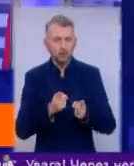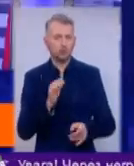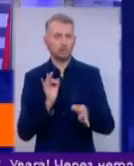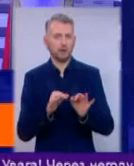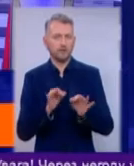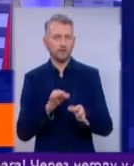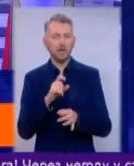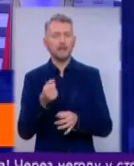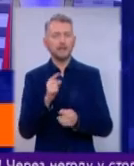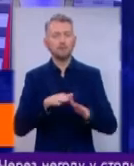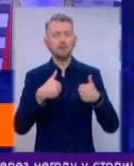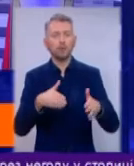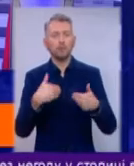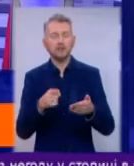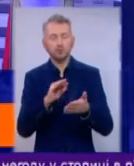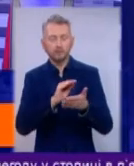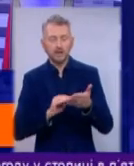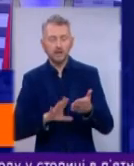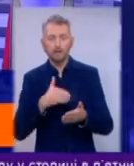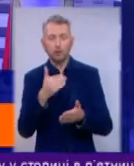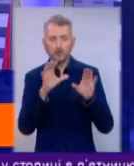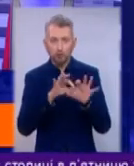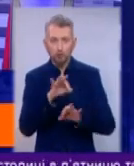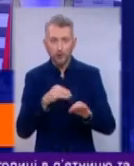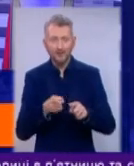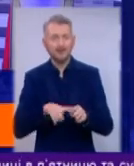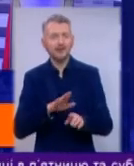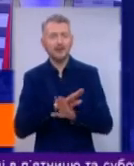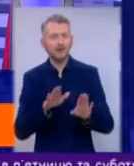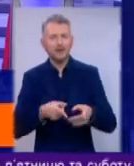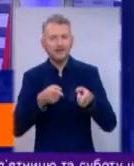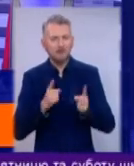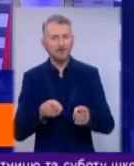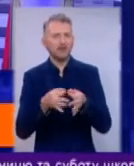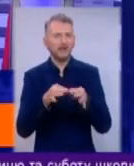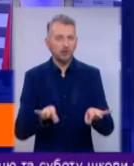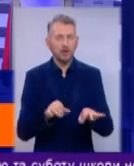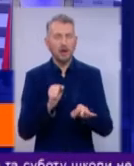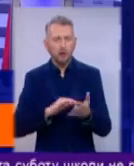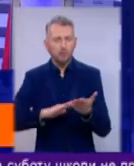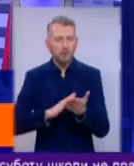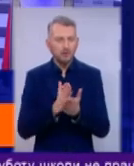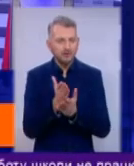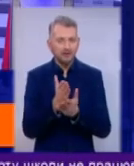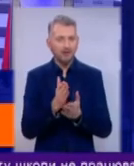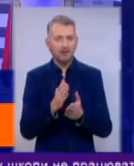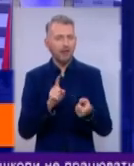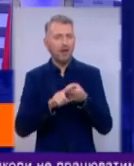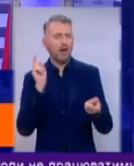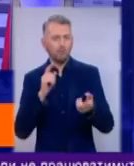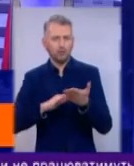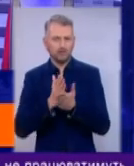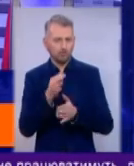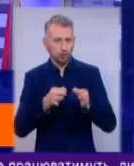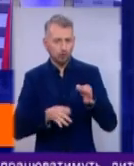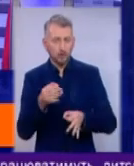за тими пропозиціями, які викладені в його законопроєкті, це не справжній незалежний, а політичний незаангажований антикорупційний суд. Це